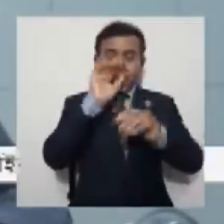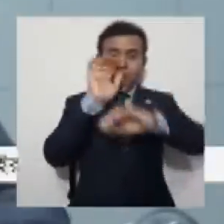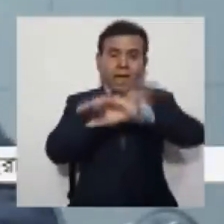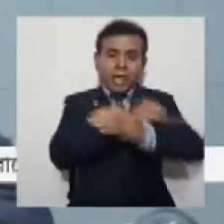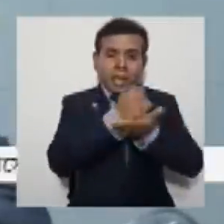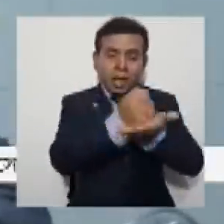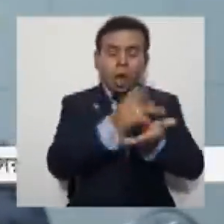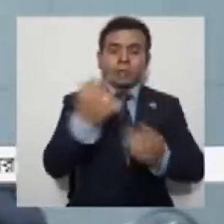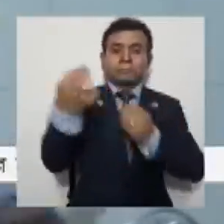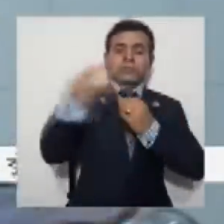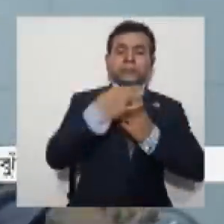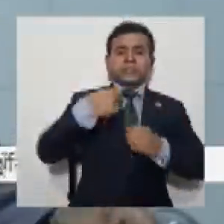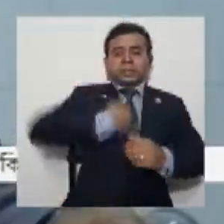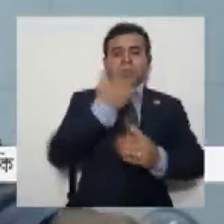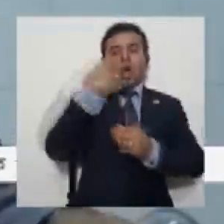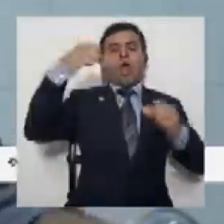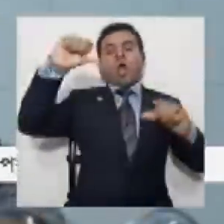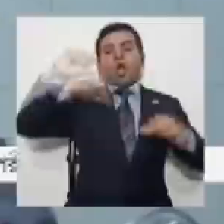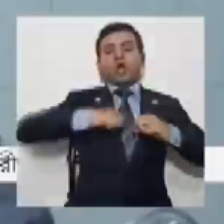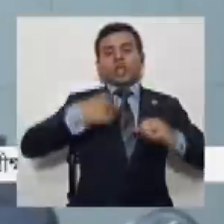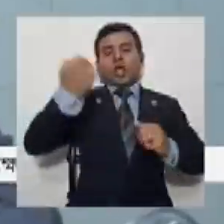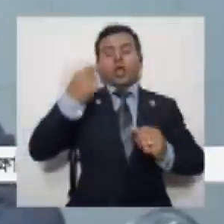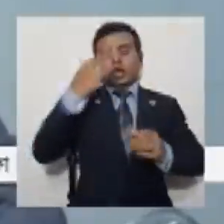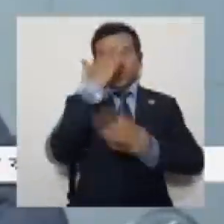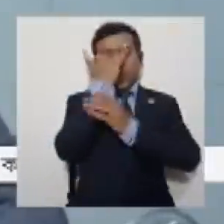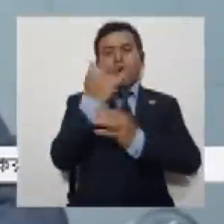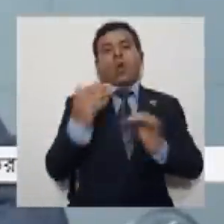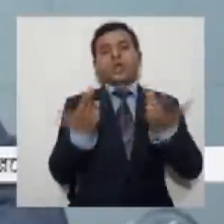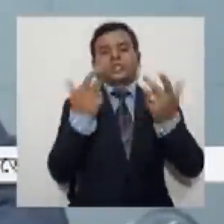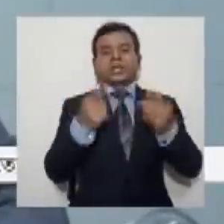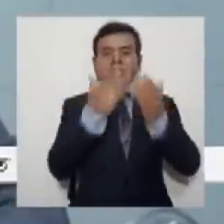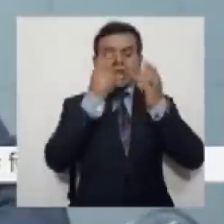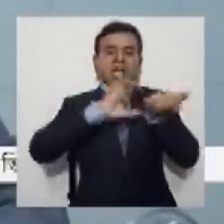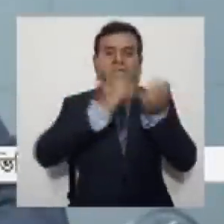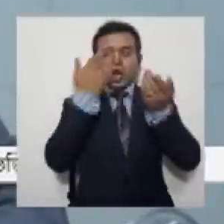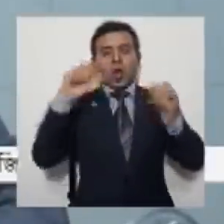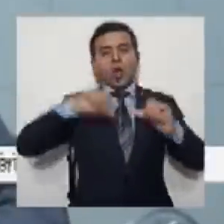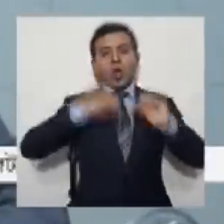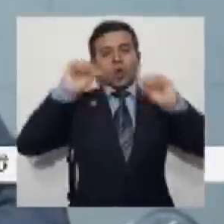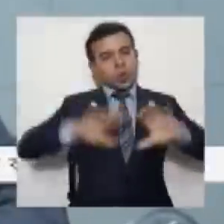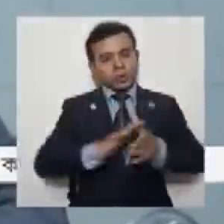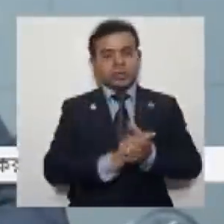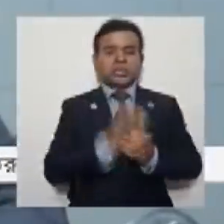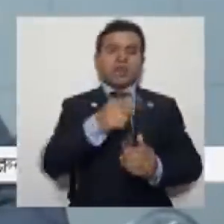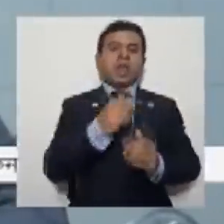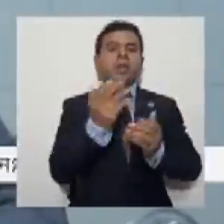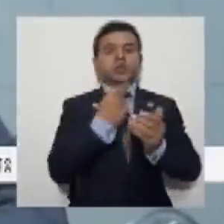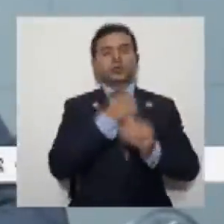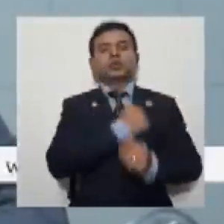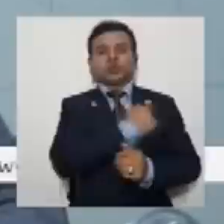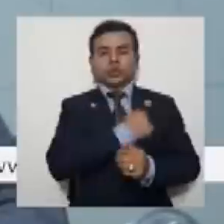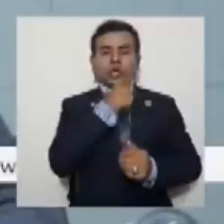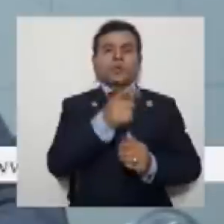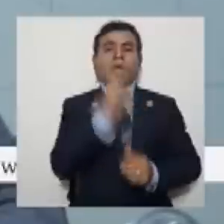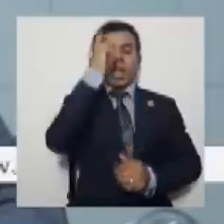বিরুদ্ধে যুদ্ধ করছে। যেহেতু আমরা নতুন নতুন হাসপাতাল কোভিড রোগীদের জন্য প্রস্তুত করছি